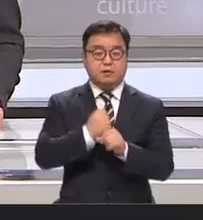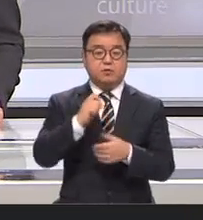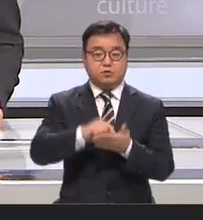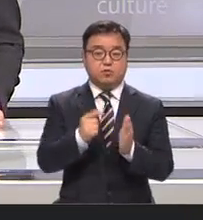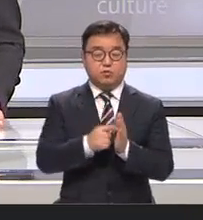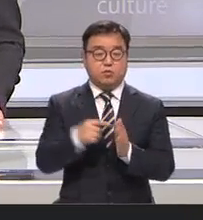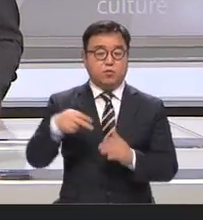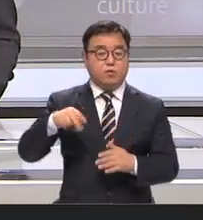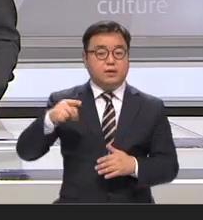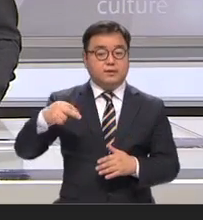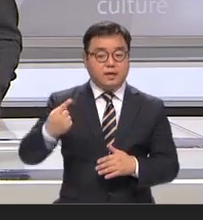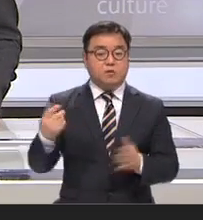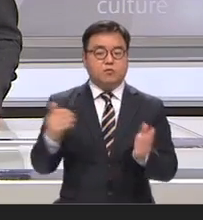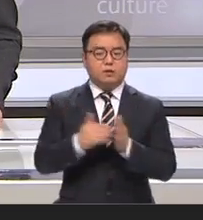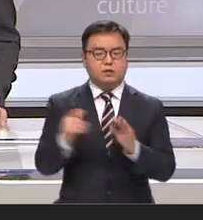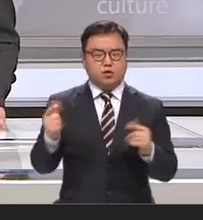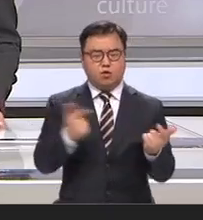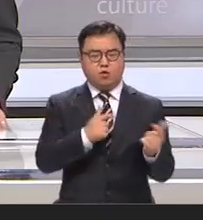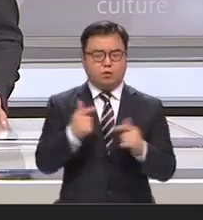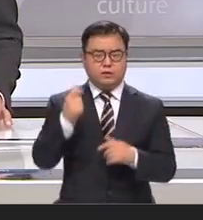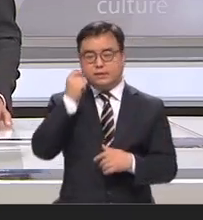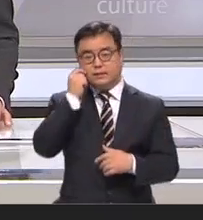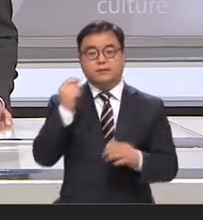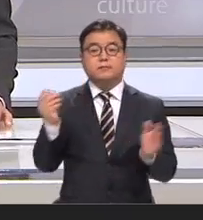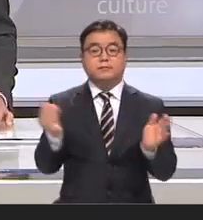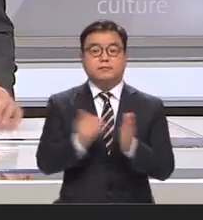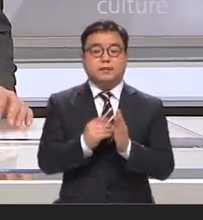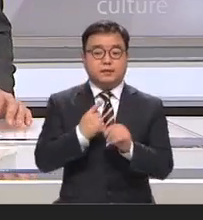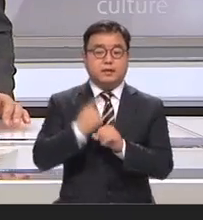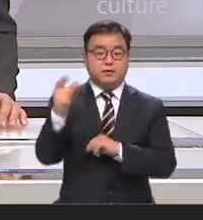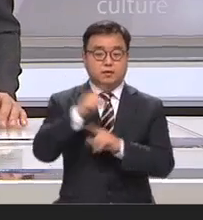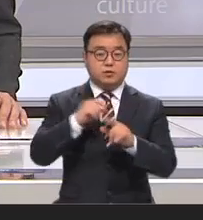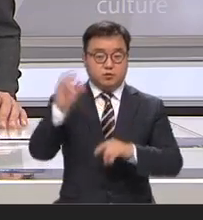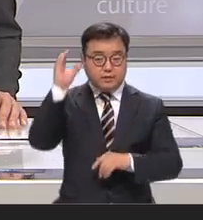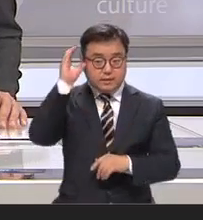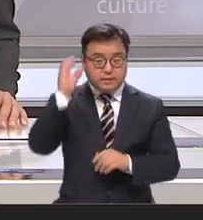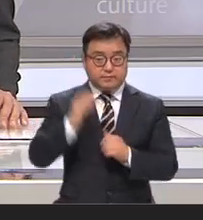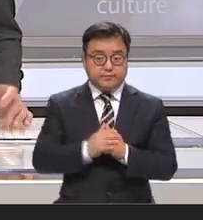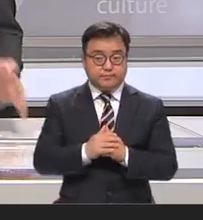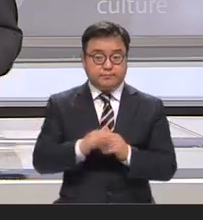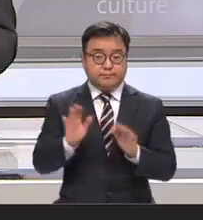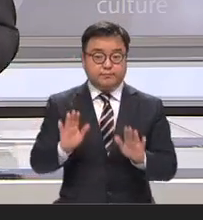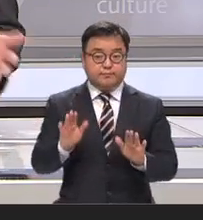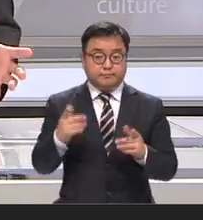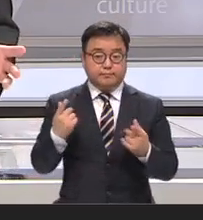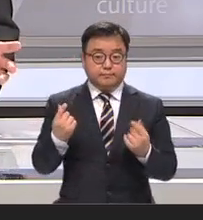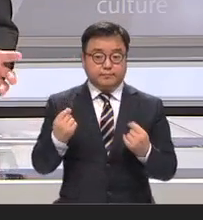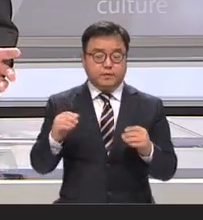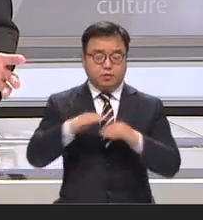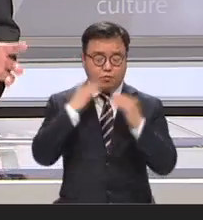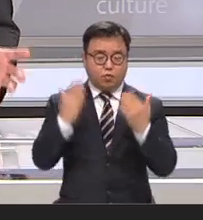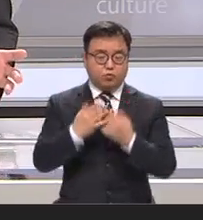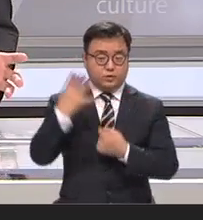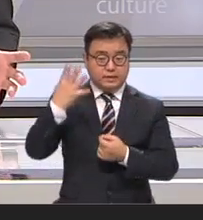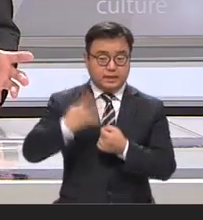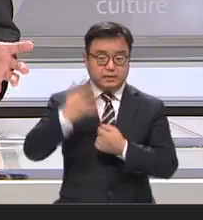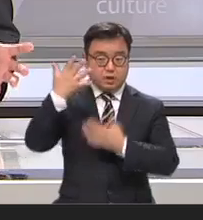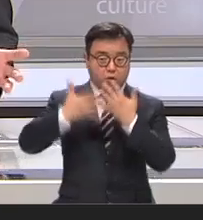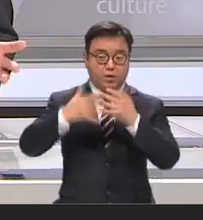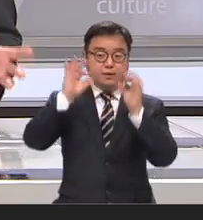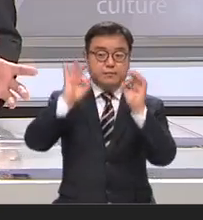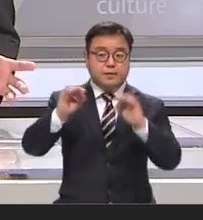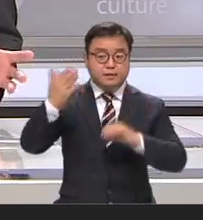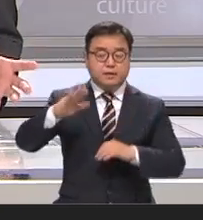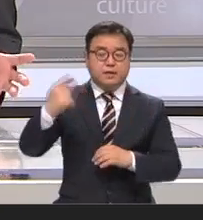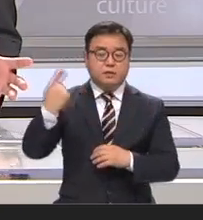그 영화까지 네. 아주 굉장한 역할을 했던 배우인데 내년에도 좀 기대를 해보고요. 사실 이렇게 총 이제 네 편을 살펴봤는데 네 편이면 네.